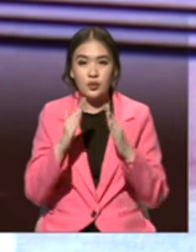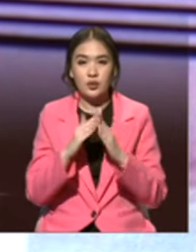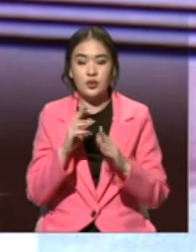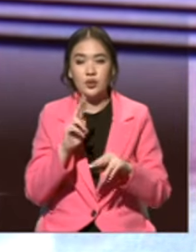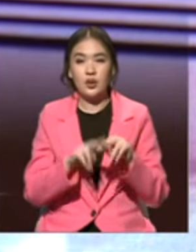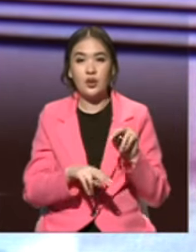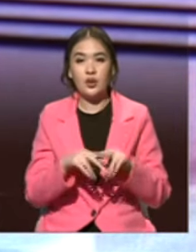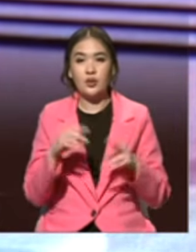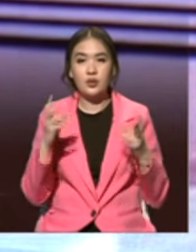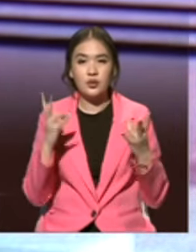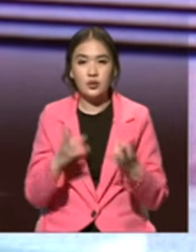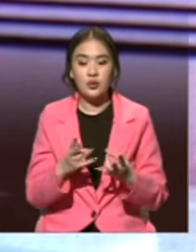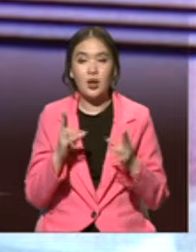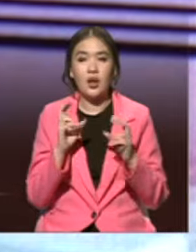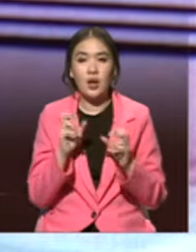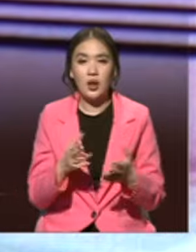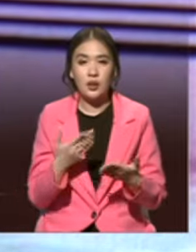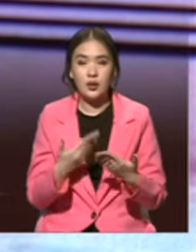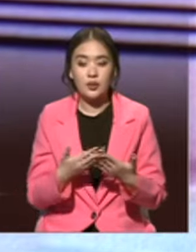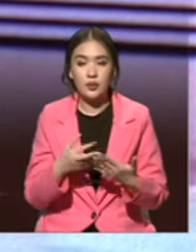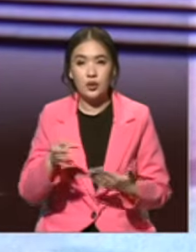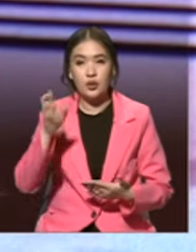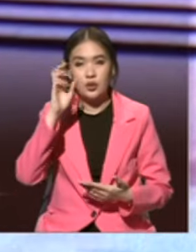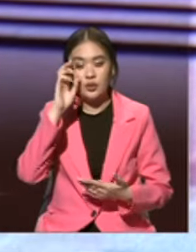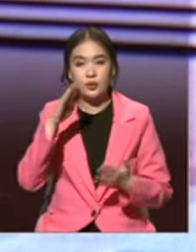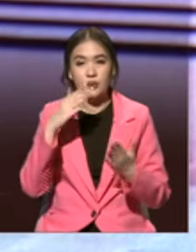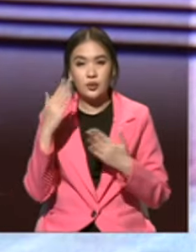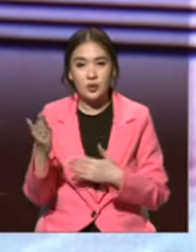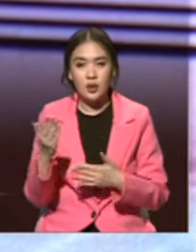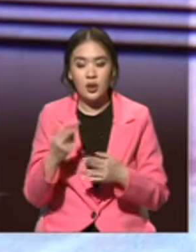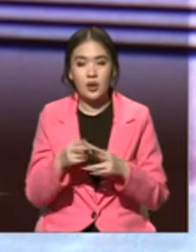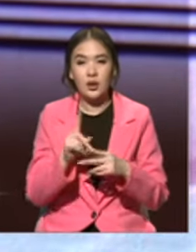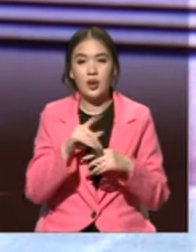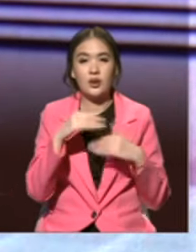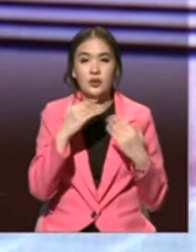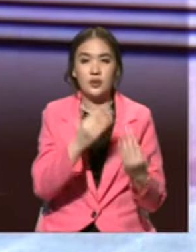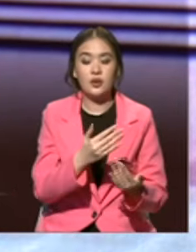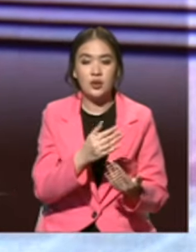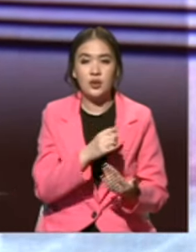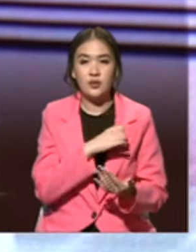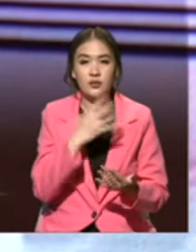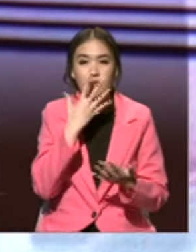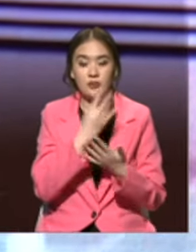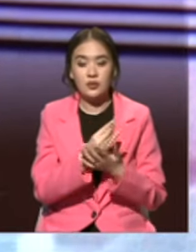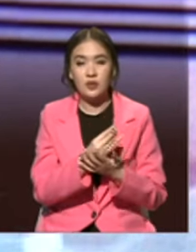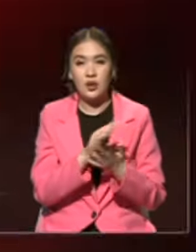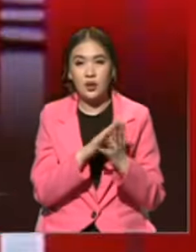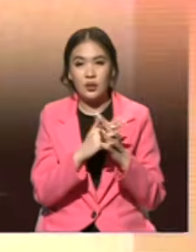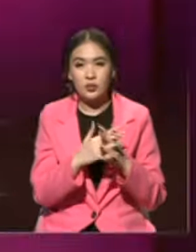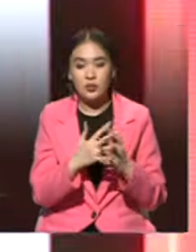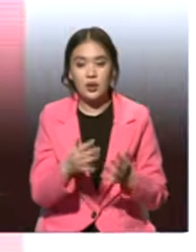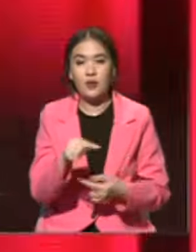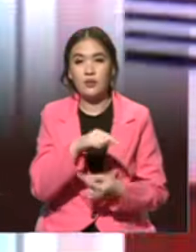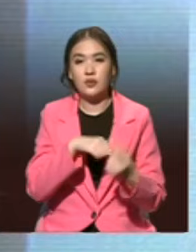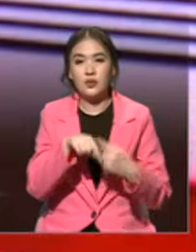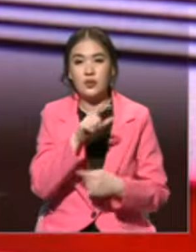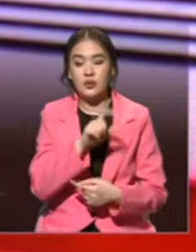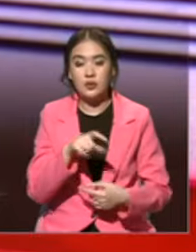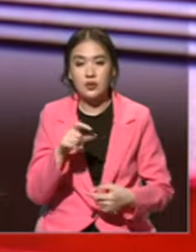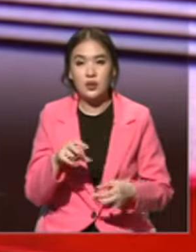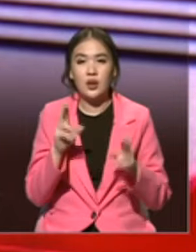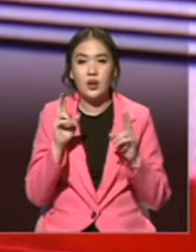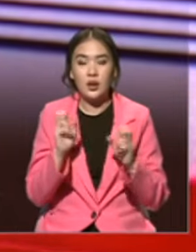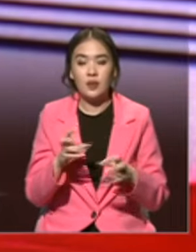керек, оны үйді қалай салуымыз керек. Үкіметтің тарапынан ба, жергілікті атқарушылар орган тарапынан, немесе мына кәсіпкерлердің тарапынан ба деп, бұның бәрі